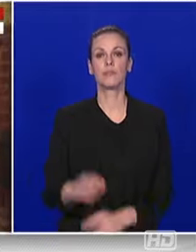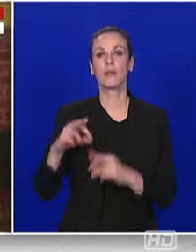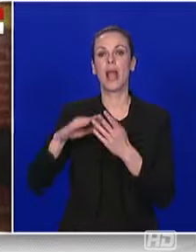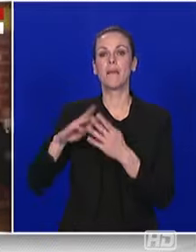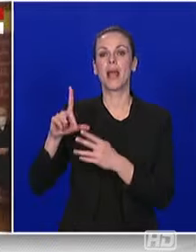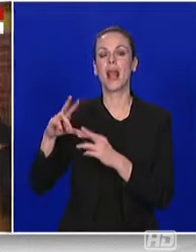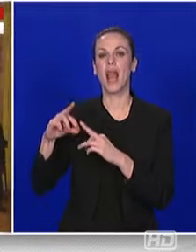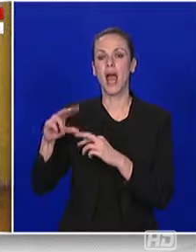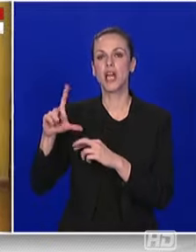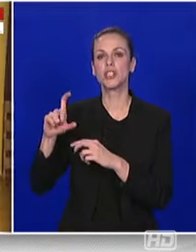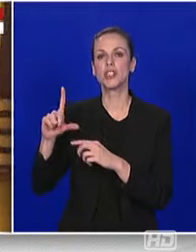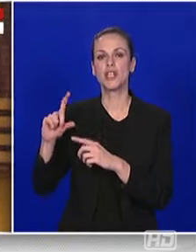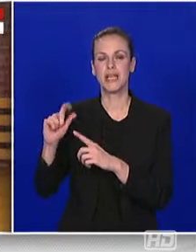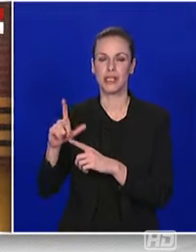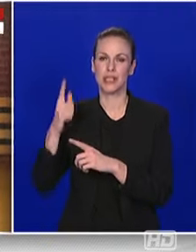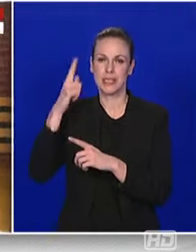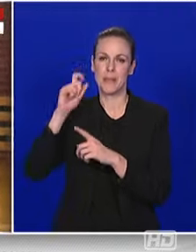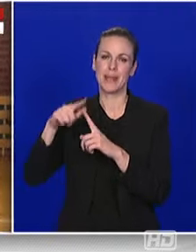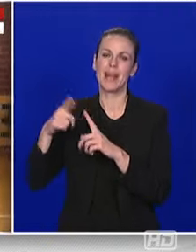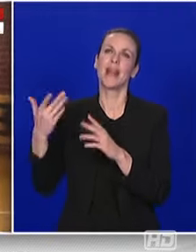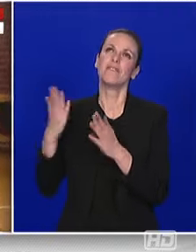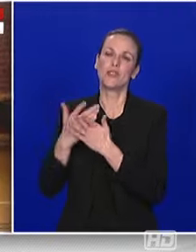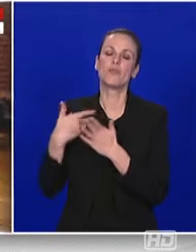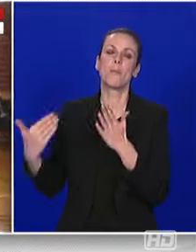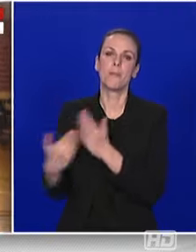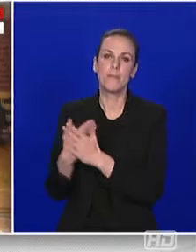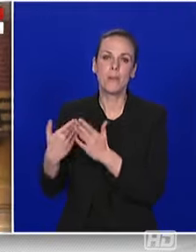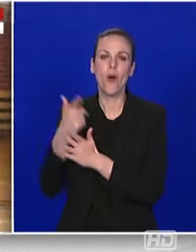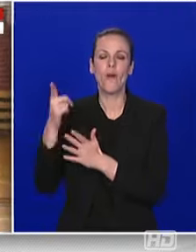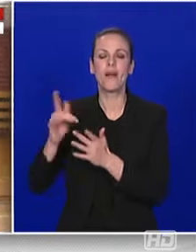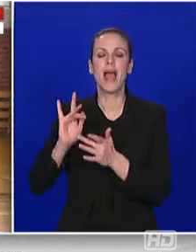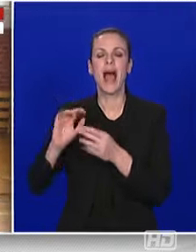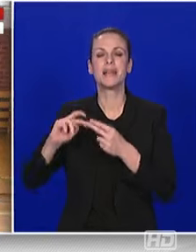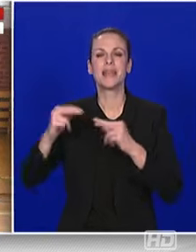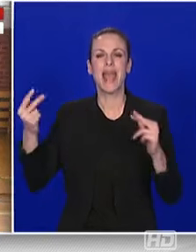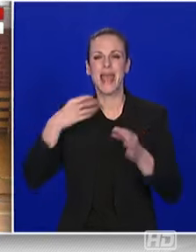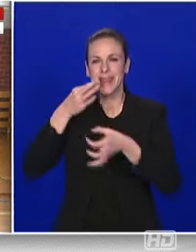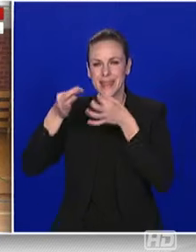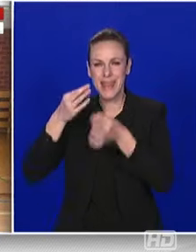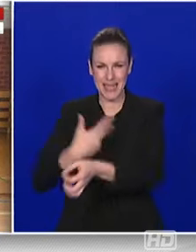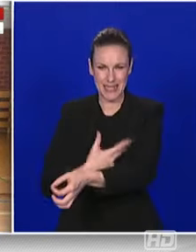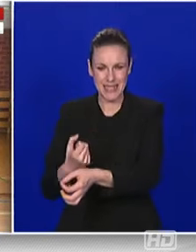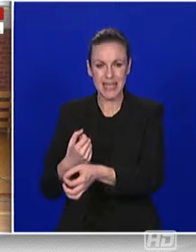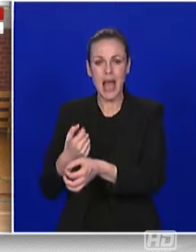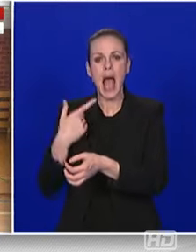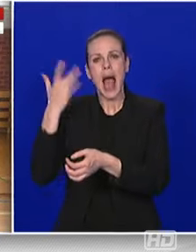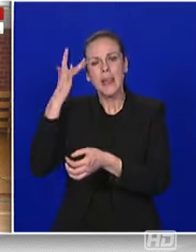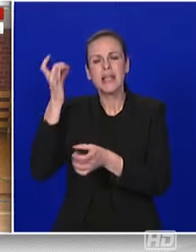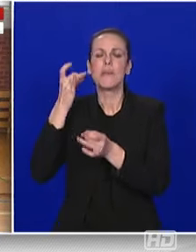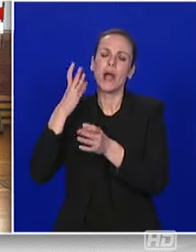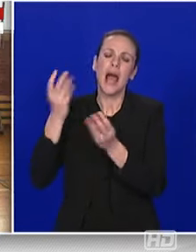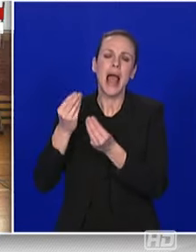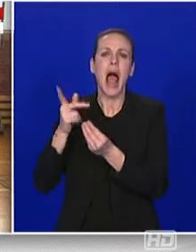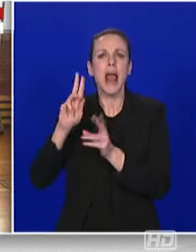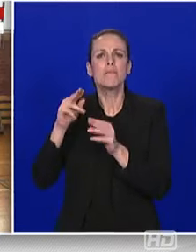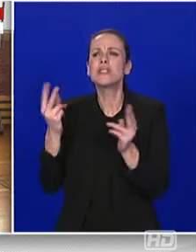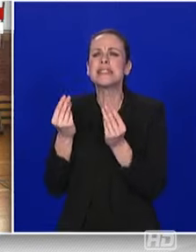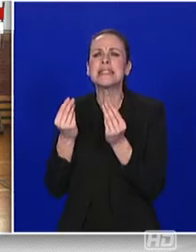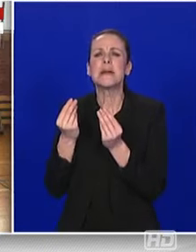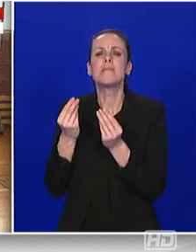RTL. Znam da smo svi pitali za ove antigenske testove, jasno mi je da ne znamo nikad ni gdje, ali može li samo